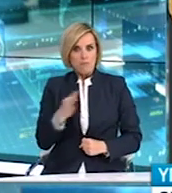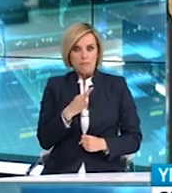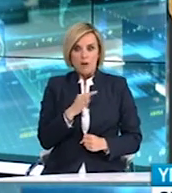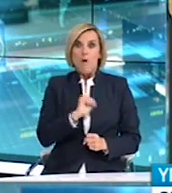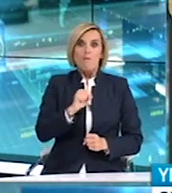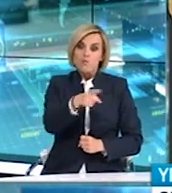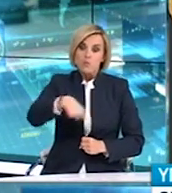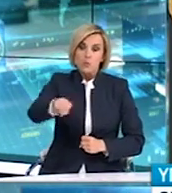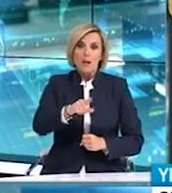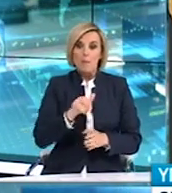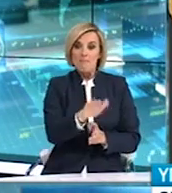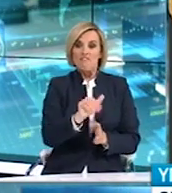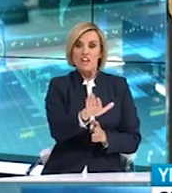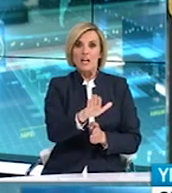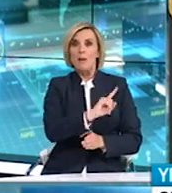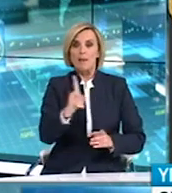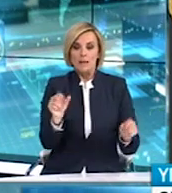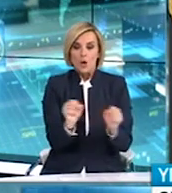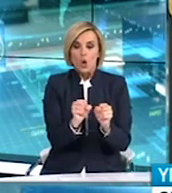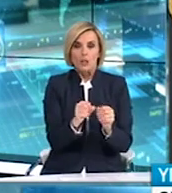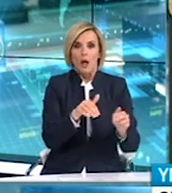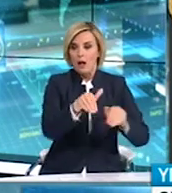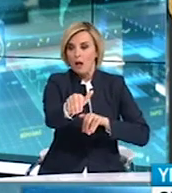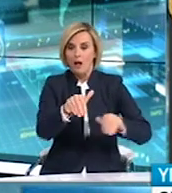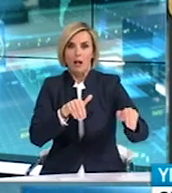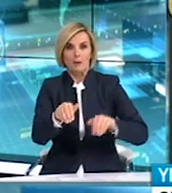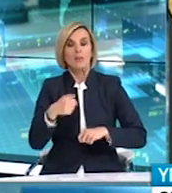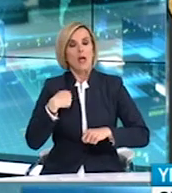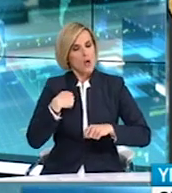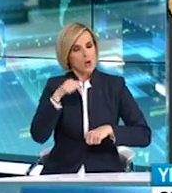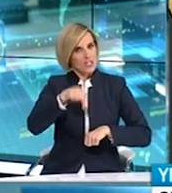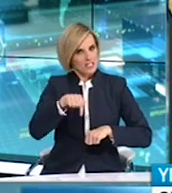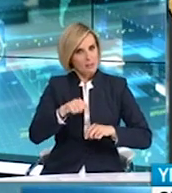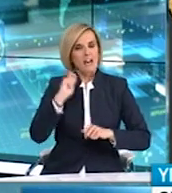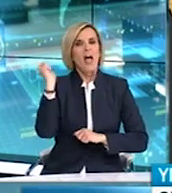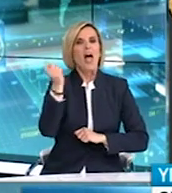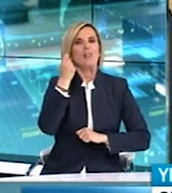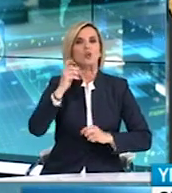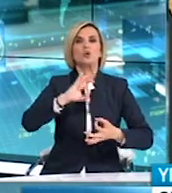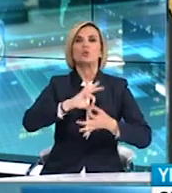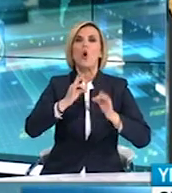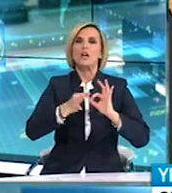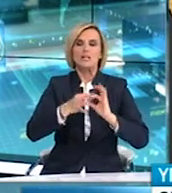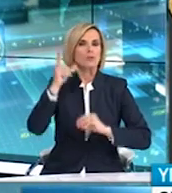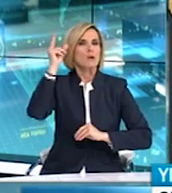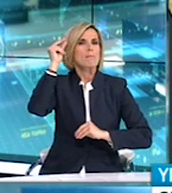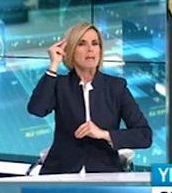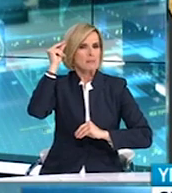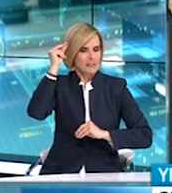ιό. Έχω κάποιες πρακτικές συμβουλές που έχω δανειστεί από την ιστοσελίδα του Εθνικού Οργανισμού Δημόσιας Υγείας και του Πανεπιστημίου